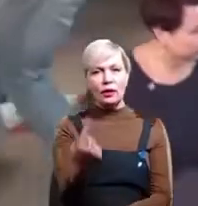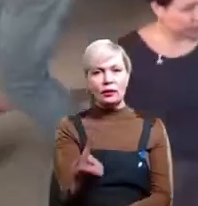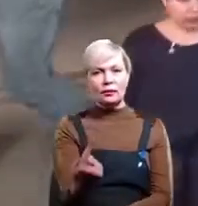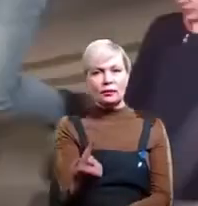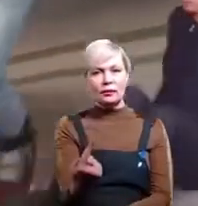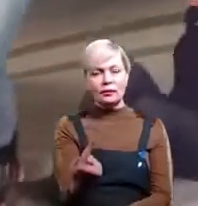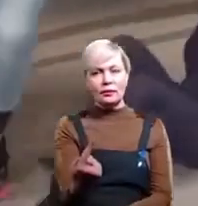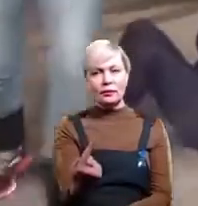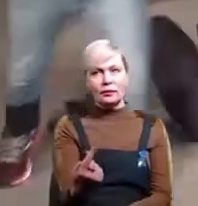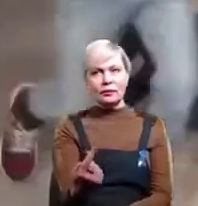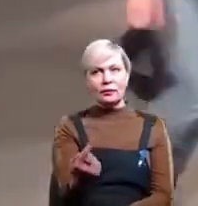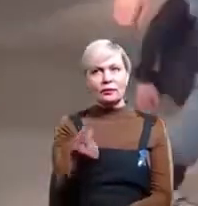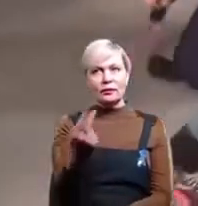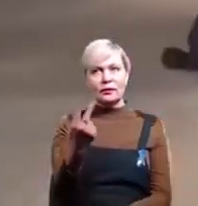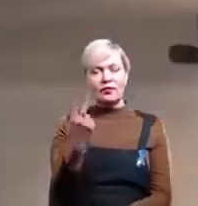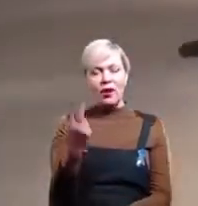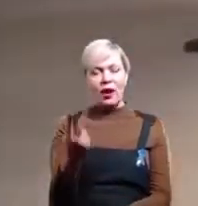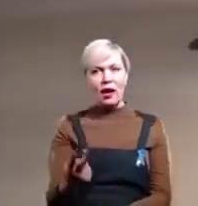И